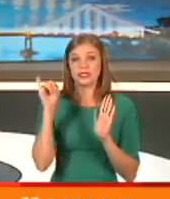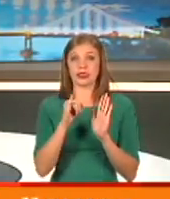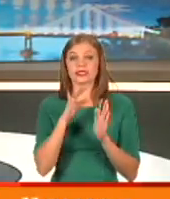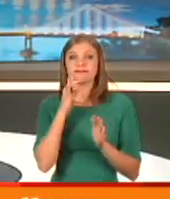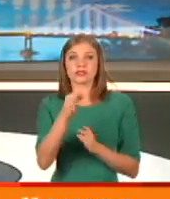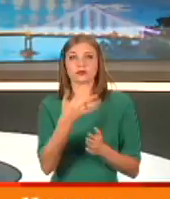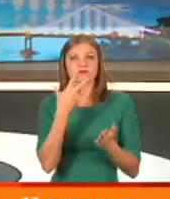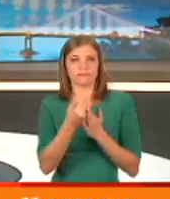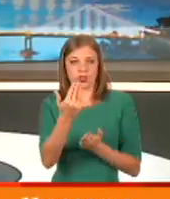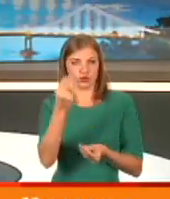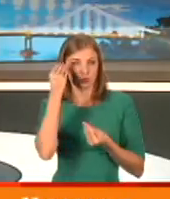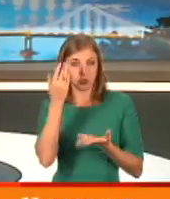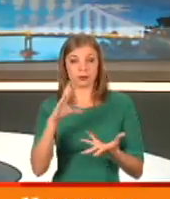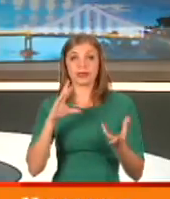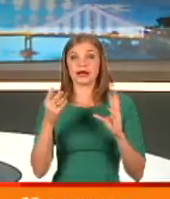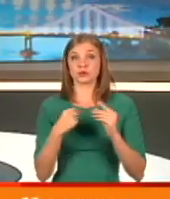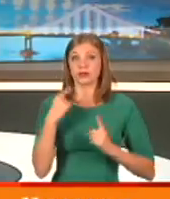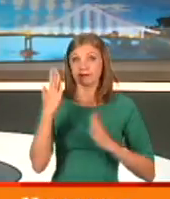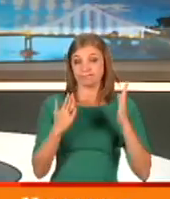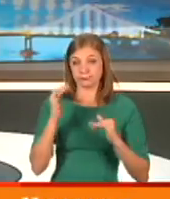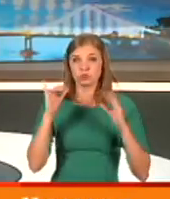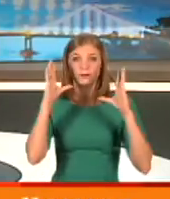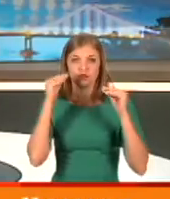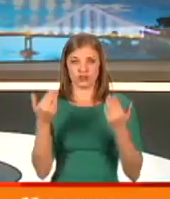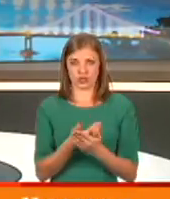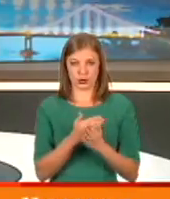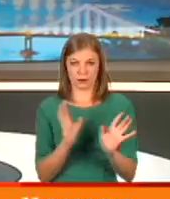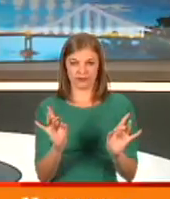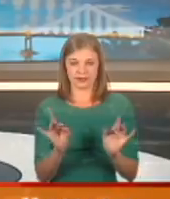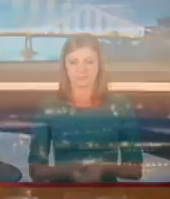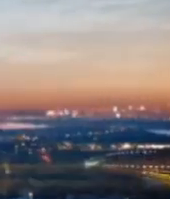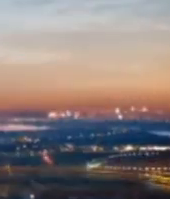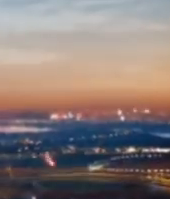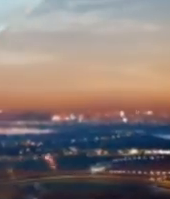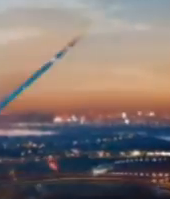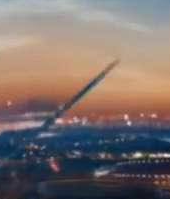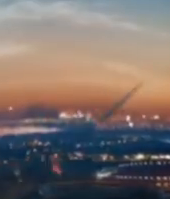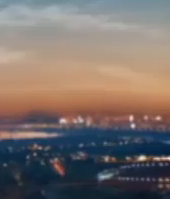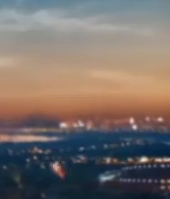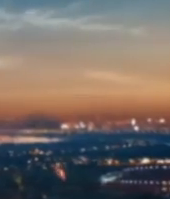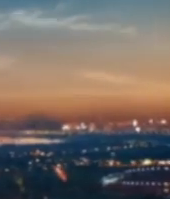і висловити власну думку. Результати голосування у вечірньому випуску о 22:00.